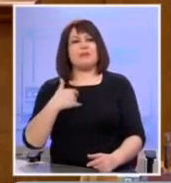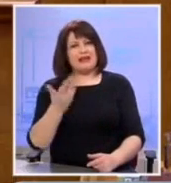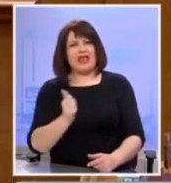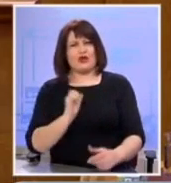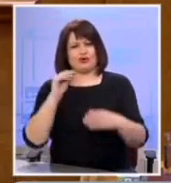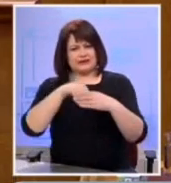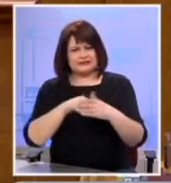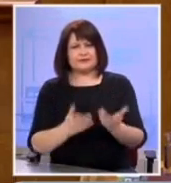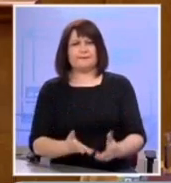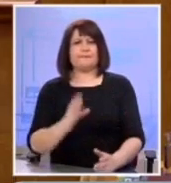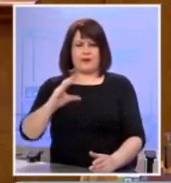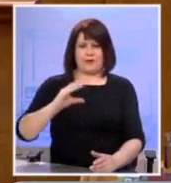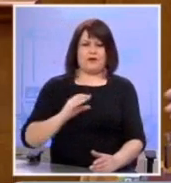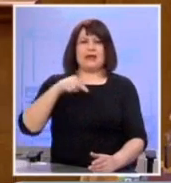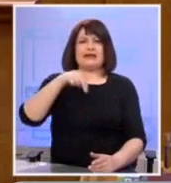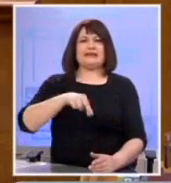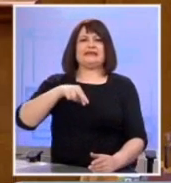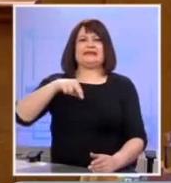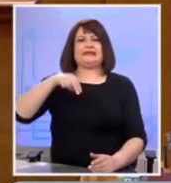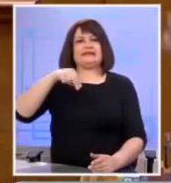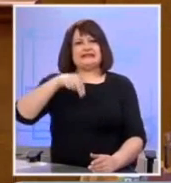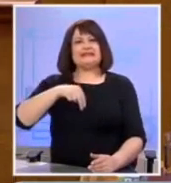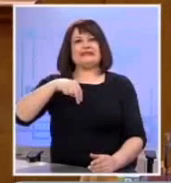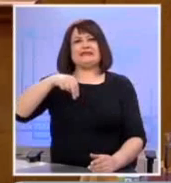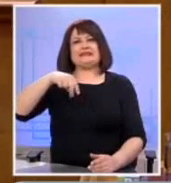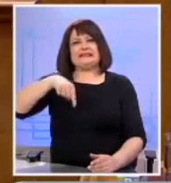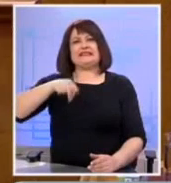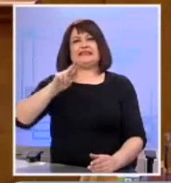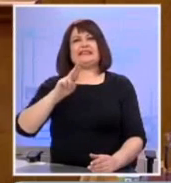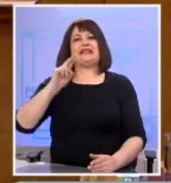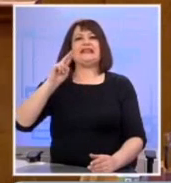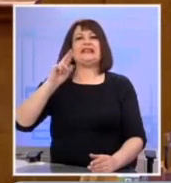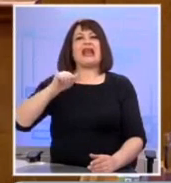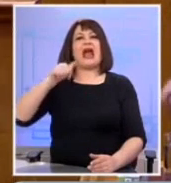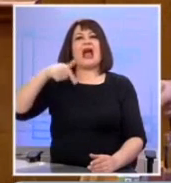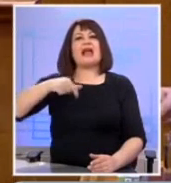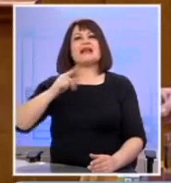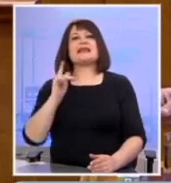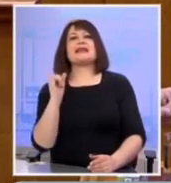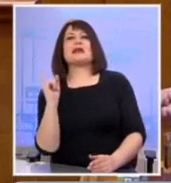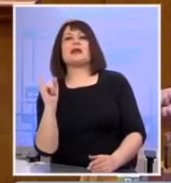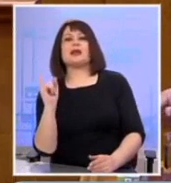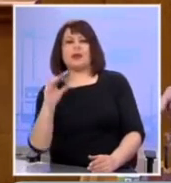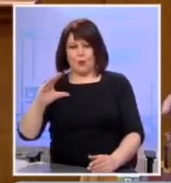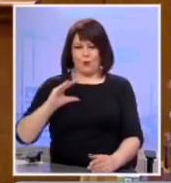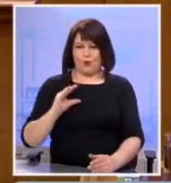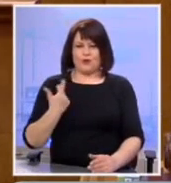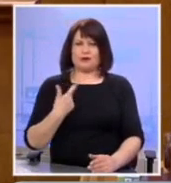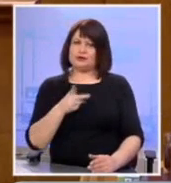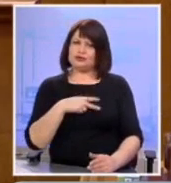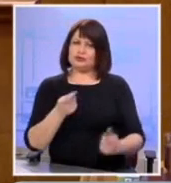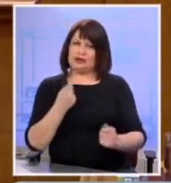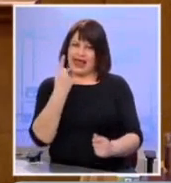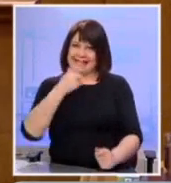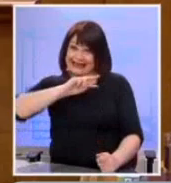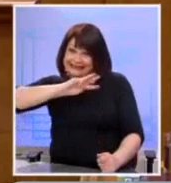το πακέτο Ντράγκη το οποίο το έχουμε συζητήσει 100 φορές, δηλαδή τη σωστή κίνηση για την ποσοτική επέκταση, έτσι ώστε με αυτό το